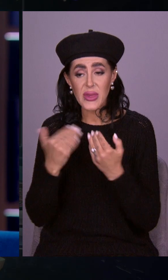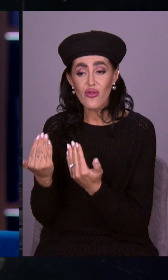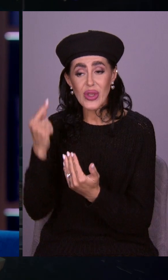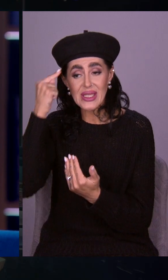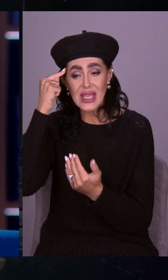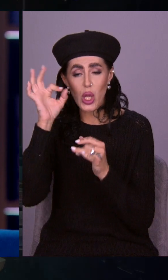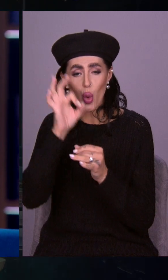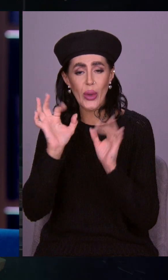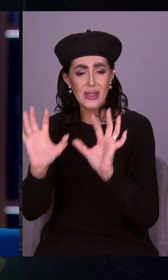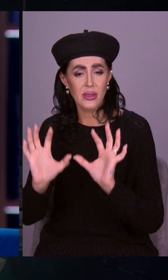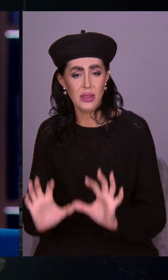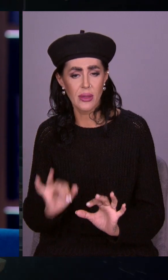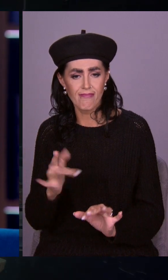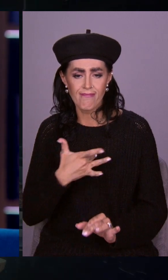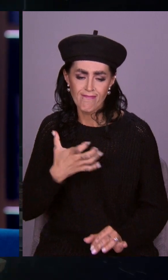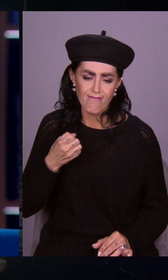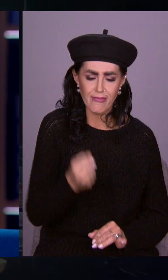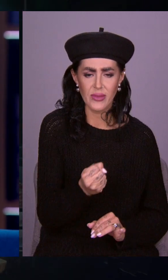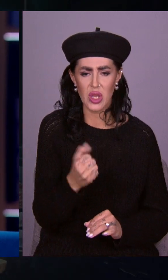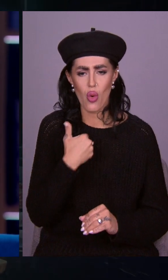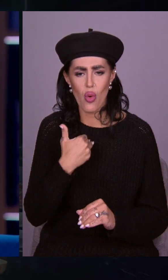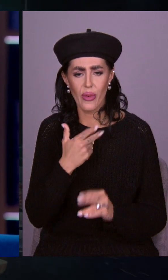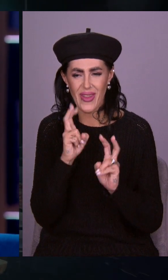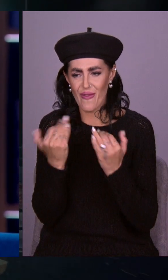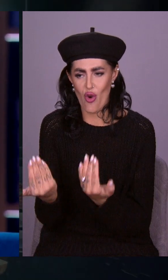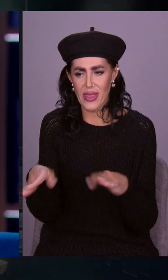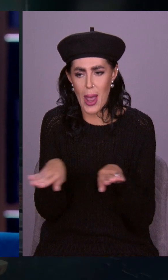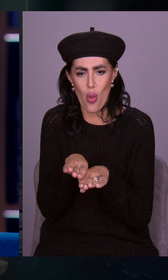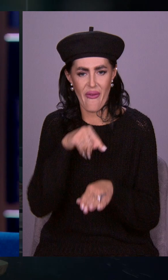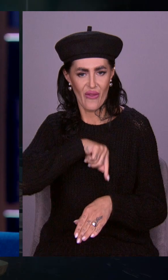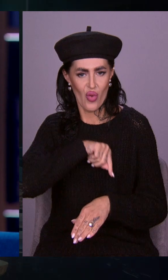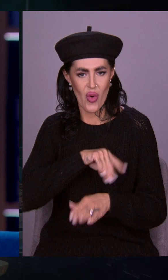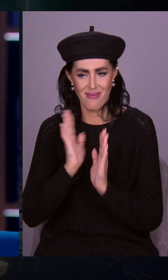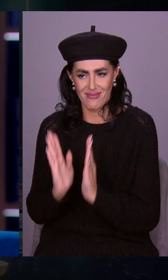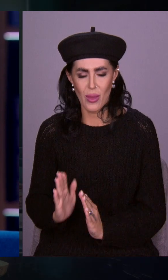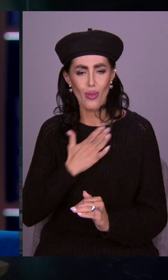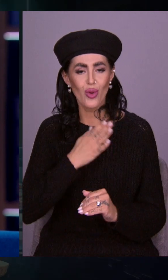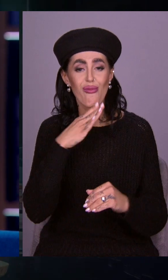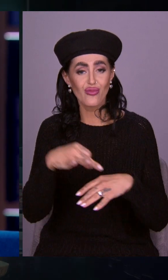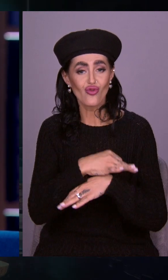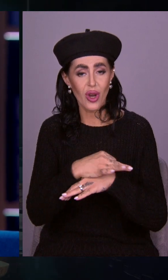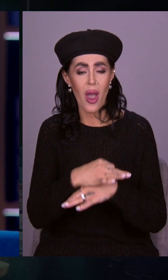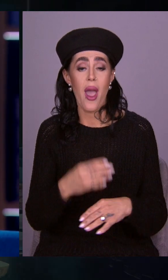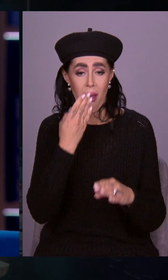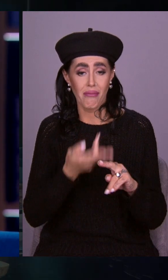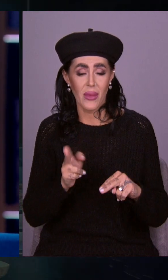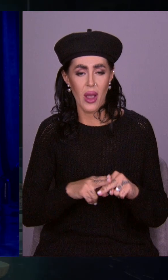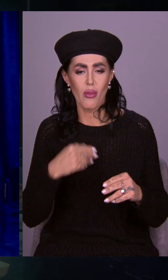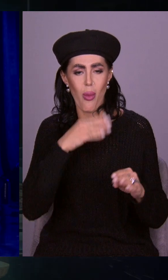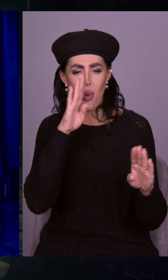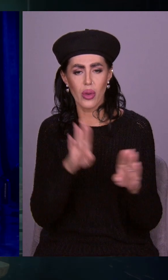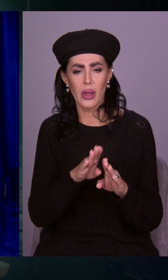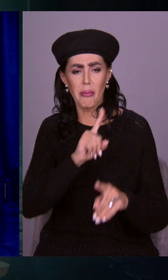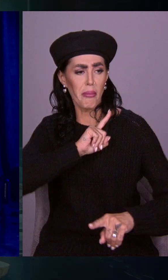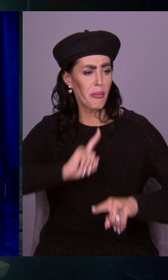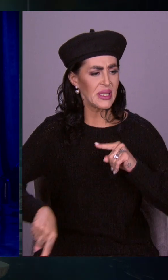і шалена наполегливість, яка в неї від природи, так, вони угу допомогли нам, в принципі, ми можемо сказати, супершвидко пройти